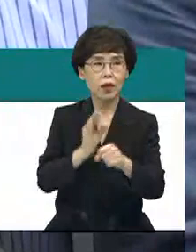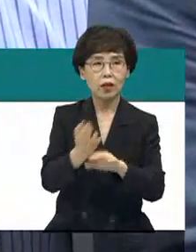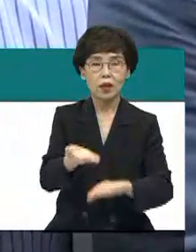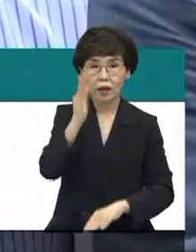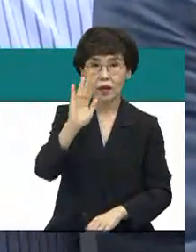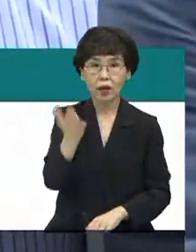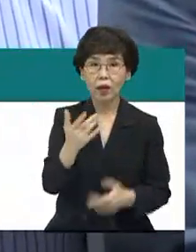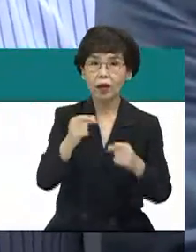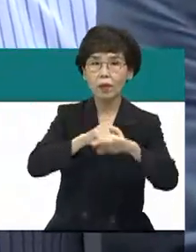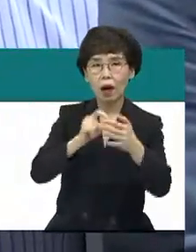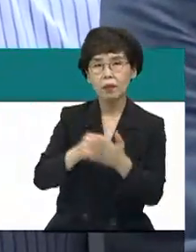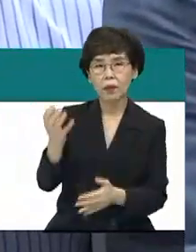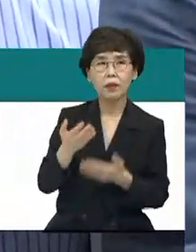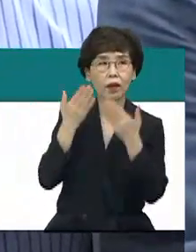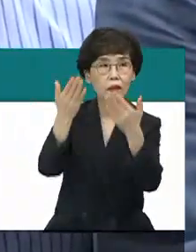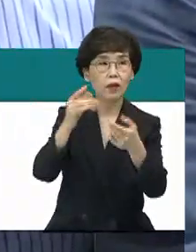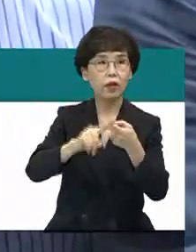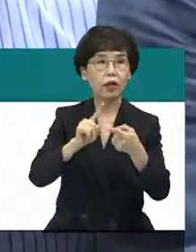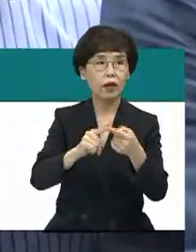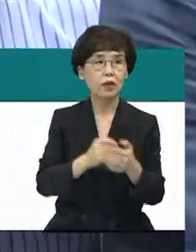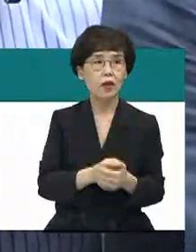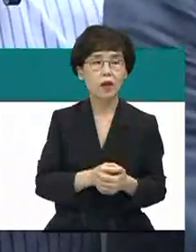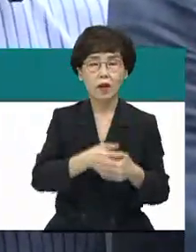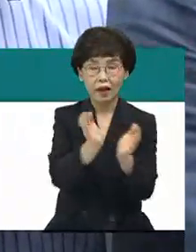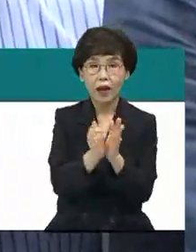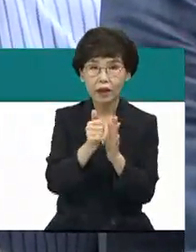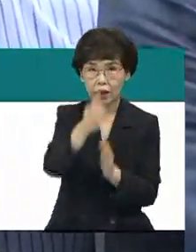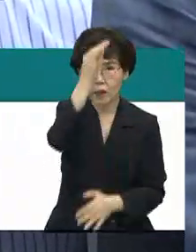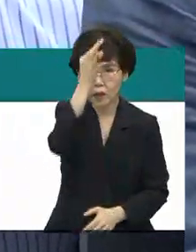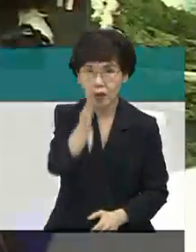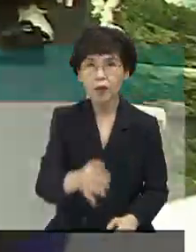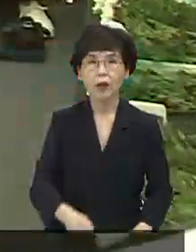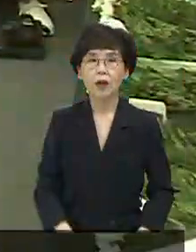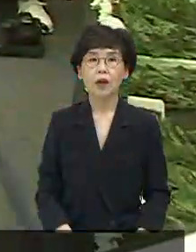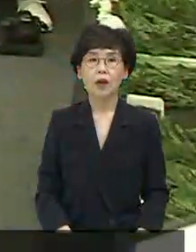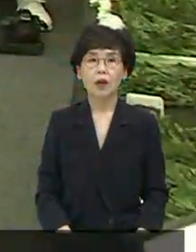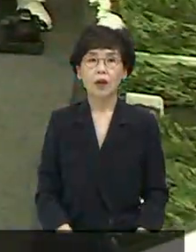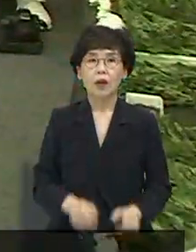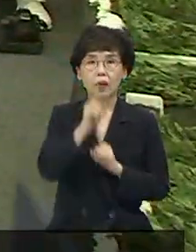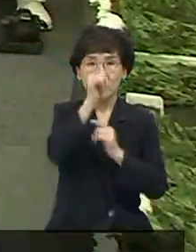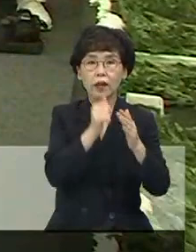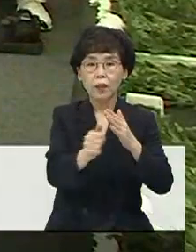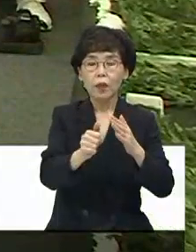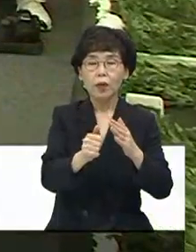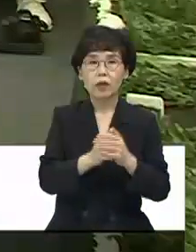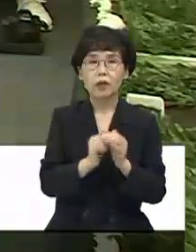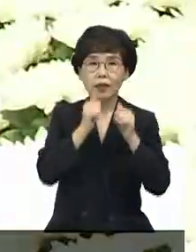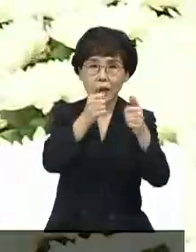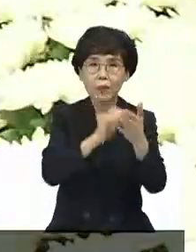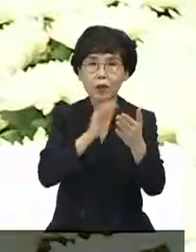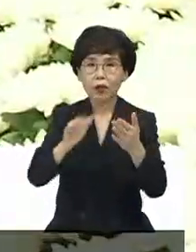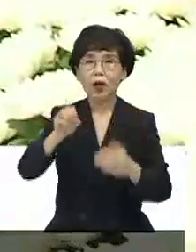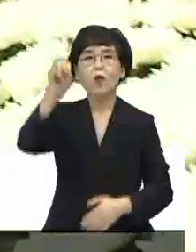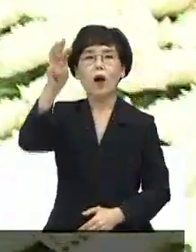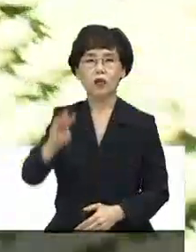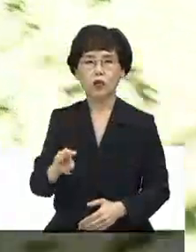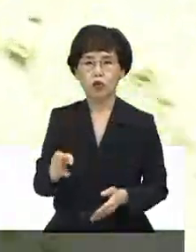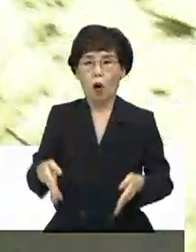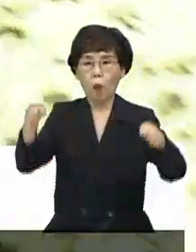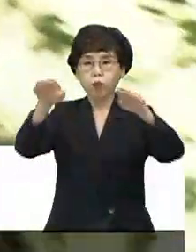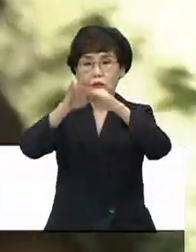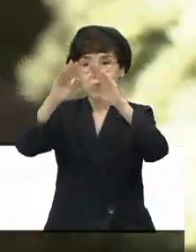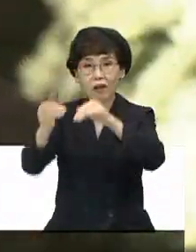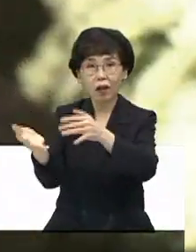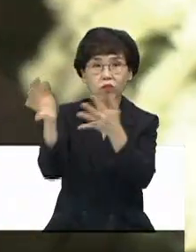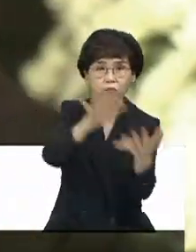마음 아프게 드린 것 제가 당을 대표해서 사과드리고요. 이 대표는 현충원 참배 뒤 광주 철거 건물 붕괴